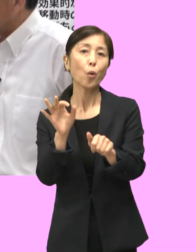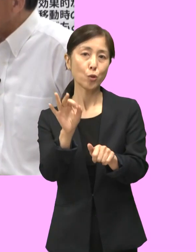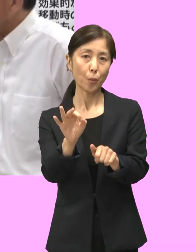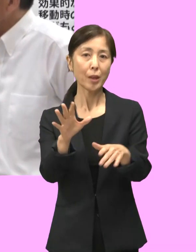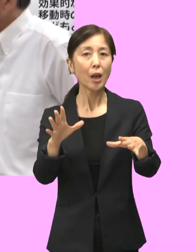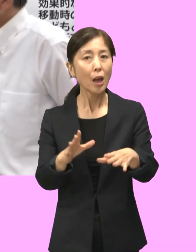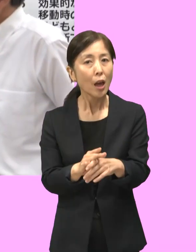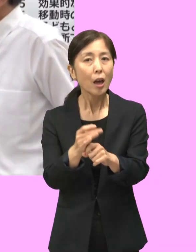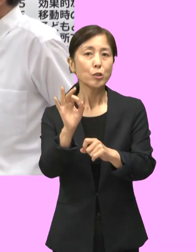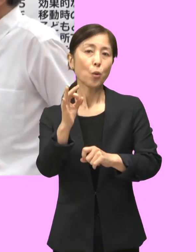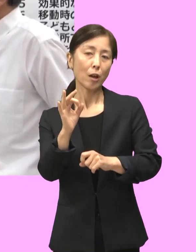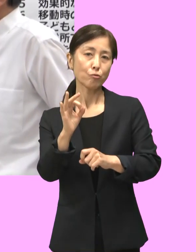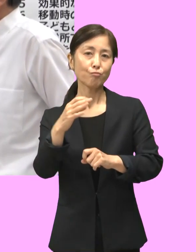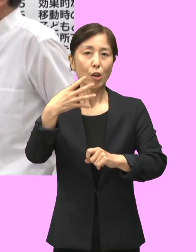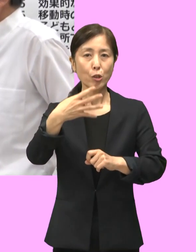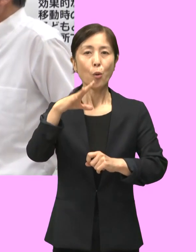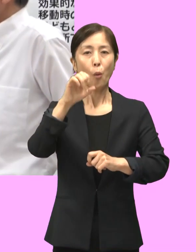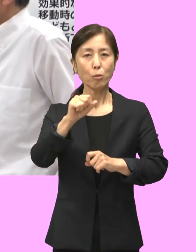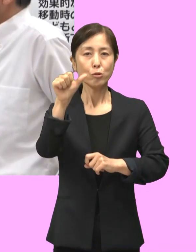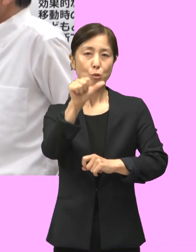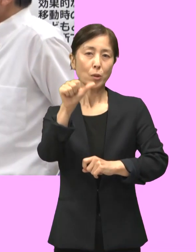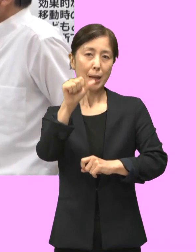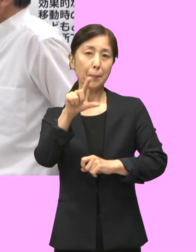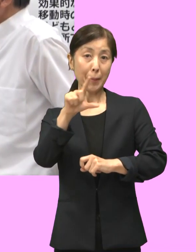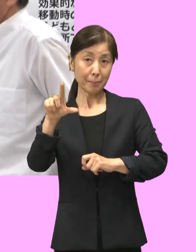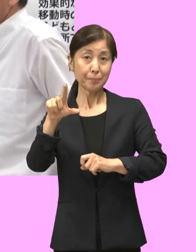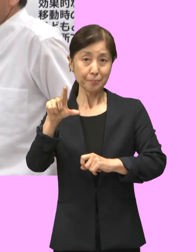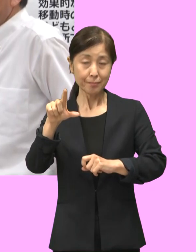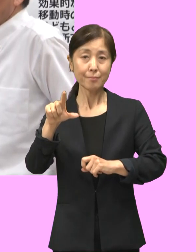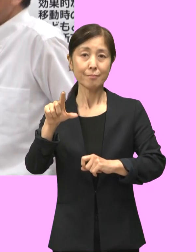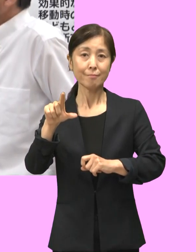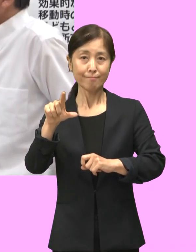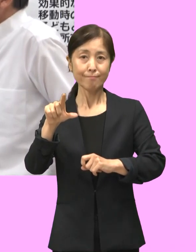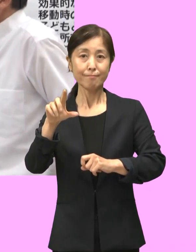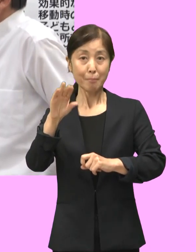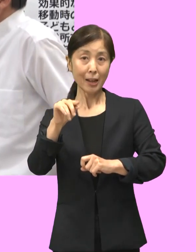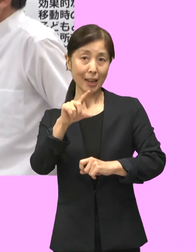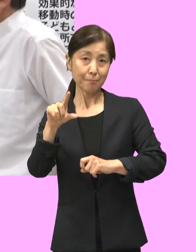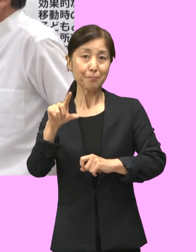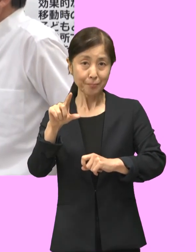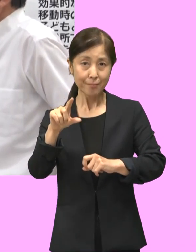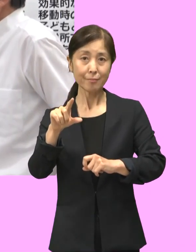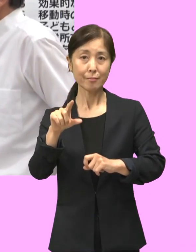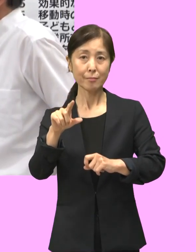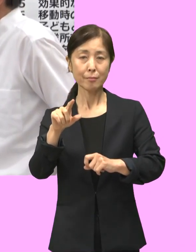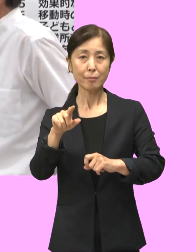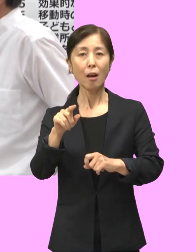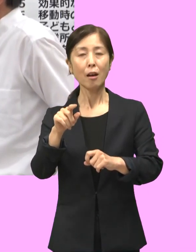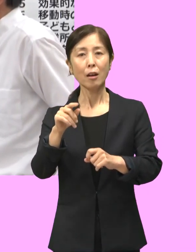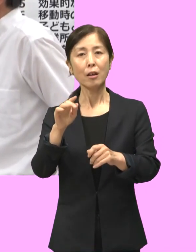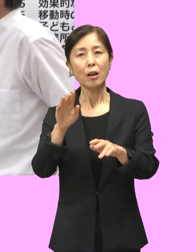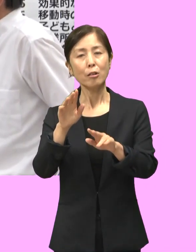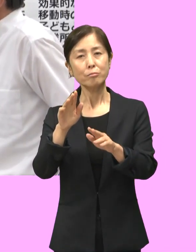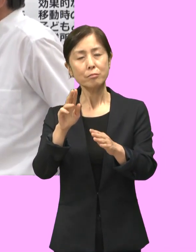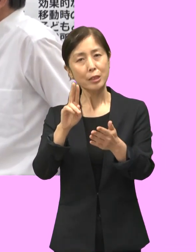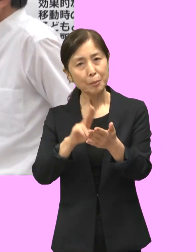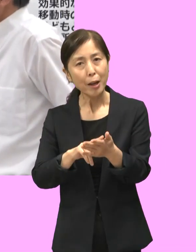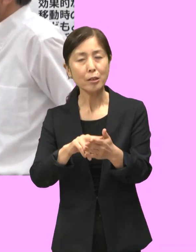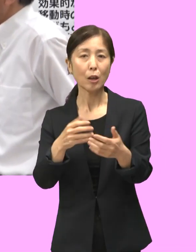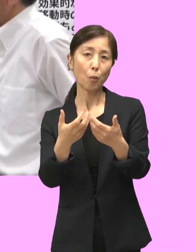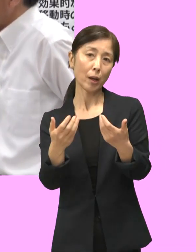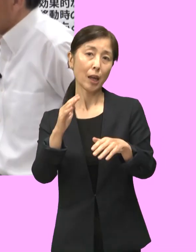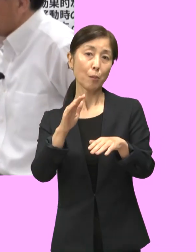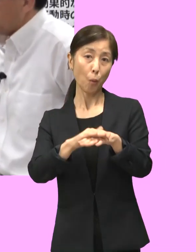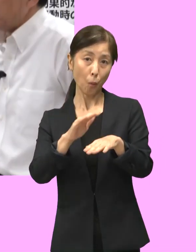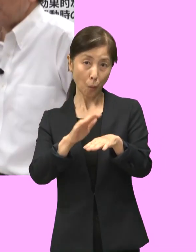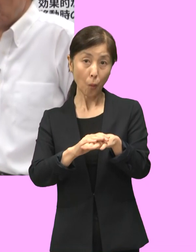総額4億5000万になりますが、福島市としては一定のアロケに基づきまして5564